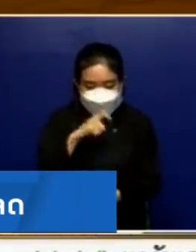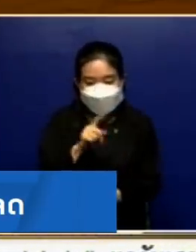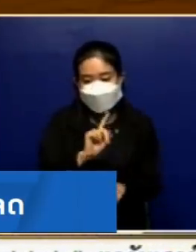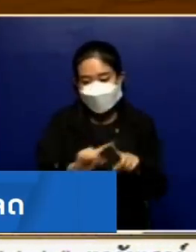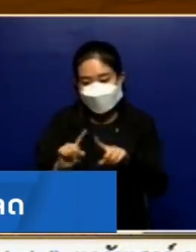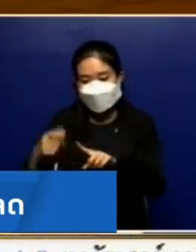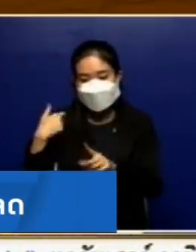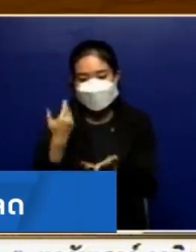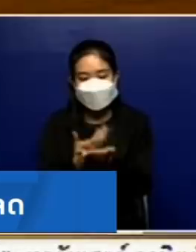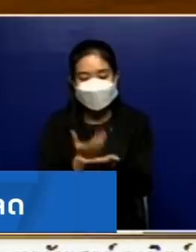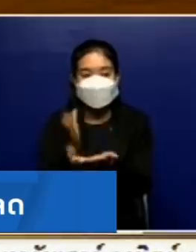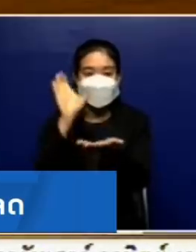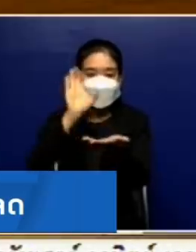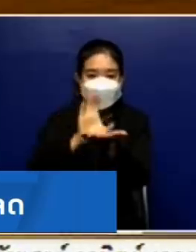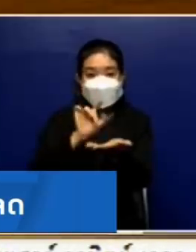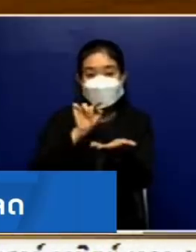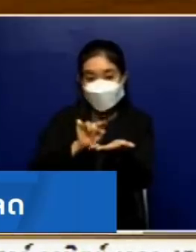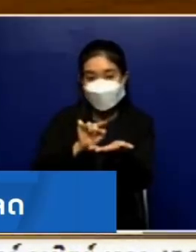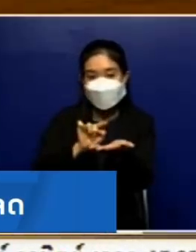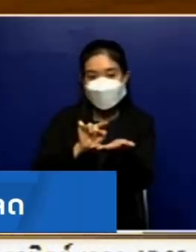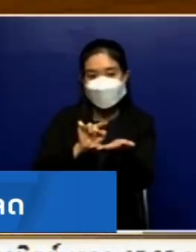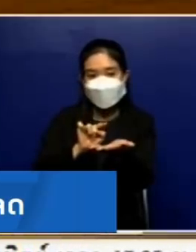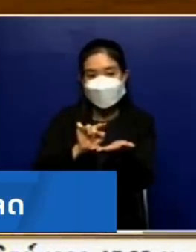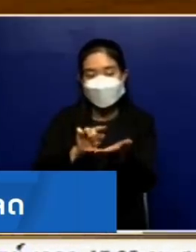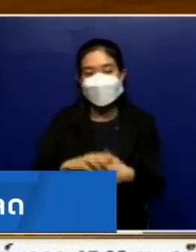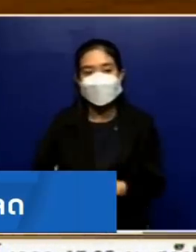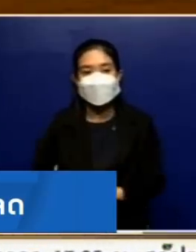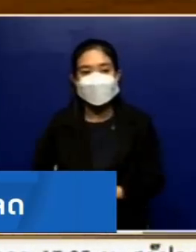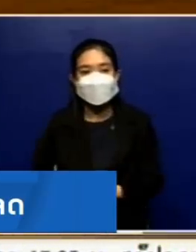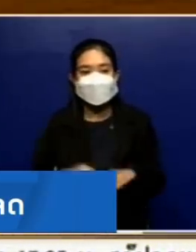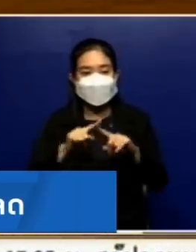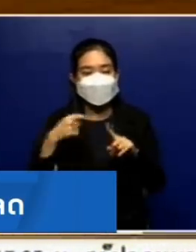141,741 ล้านบาทนะครับงบประมาณของเขาเองมี